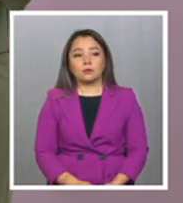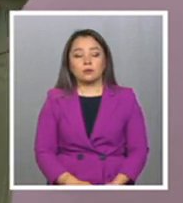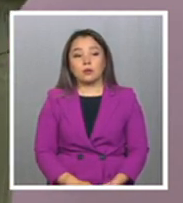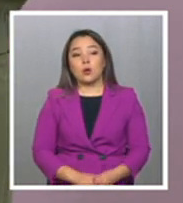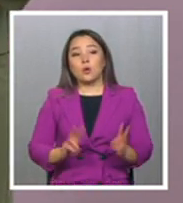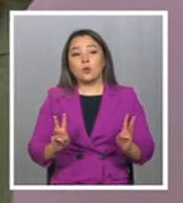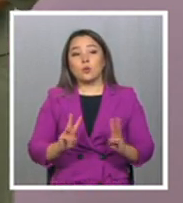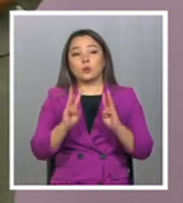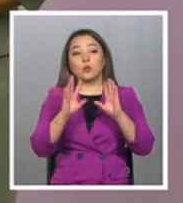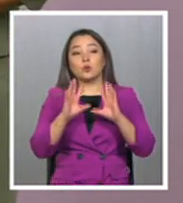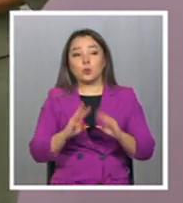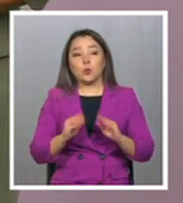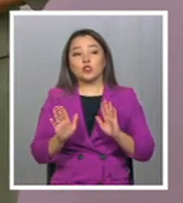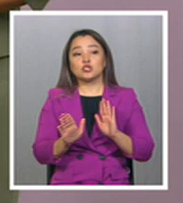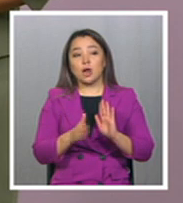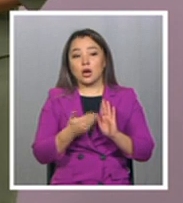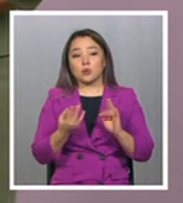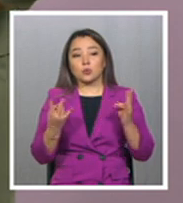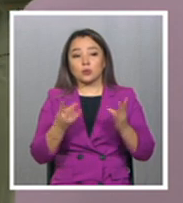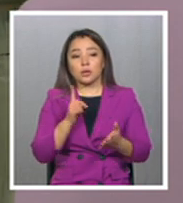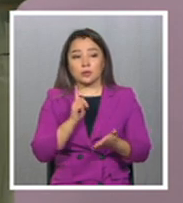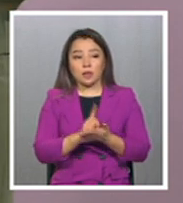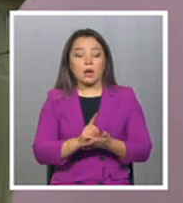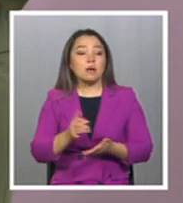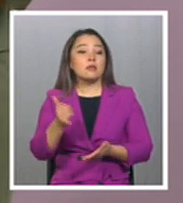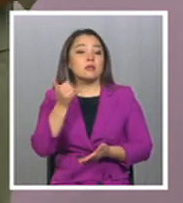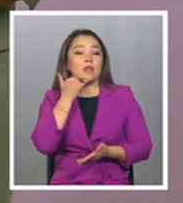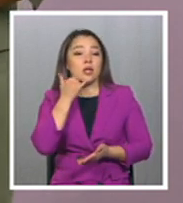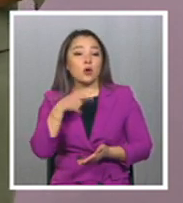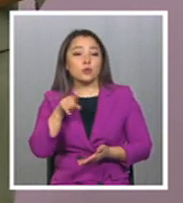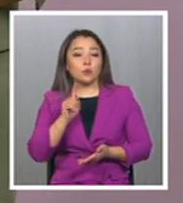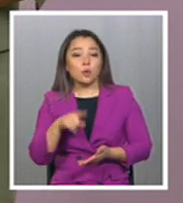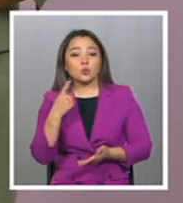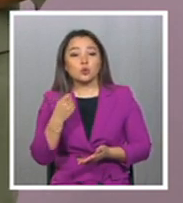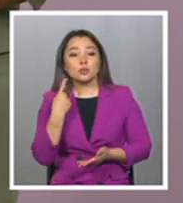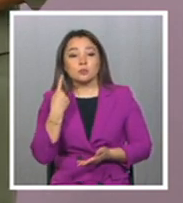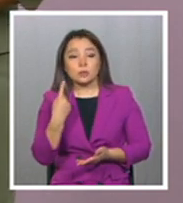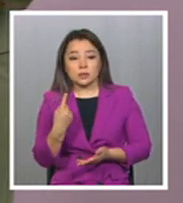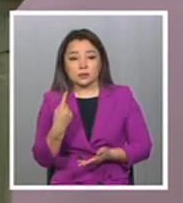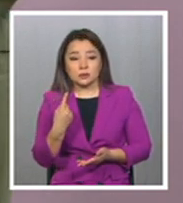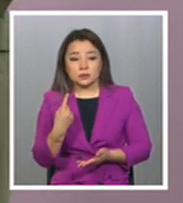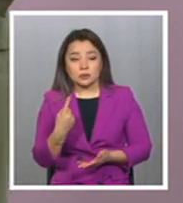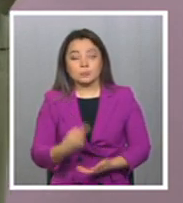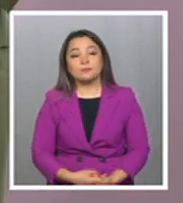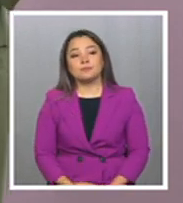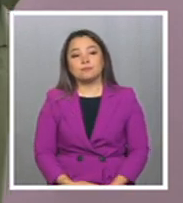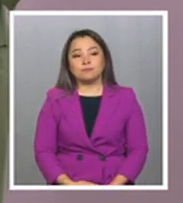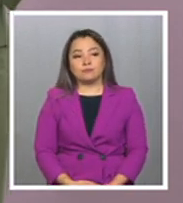Өрт сөндірушілерді шақыру керек. Телефон нөмірі 101.